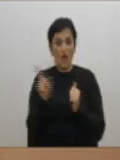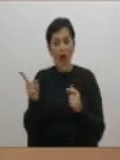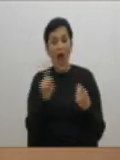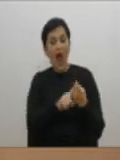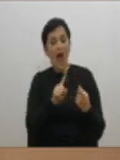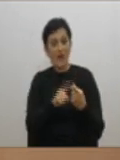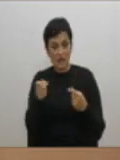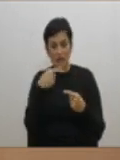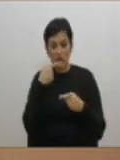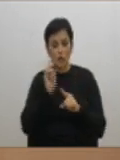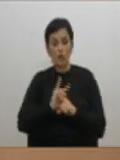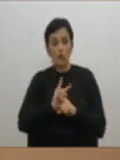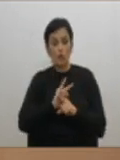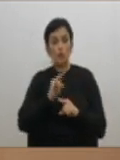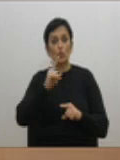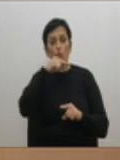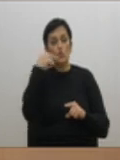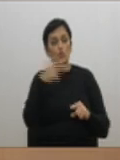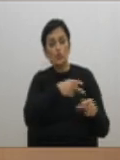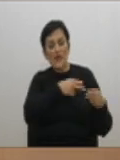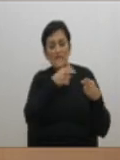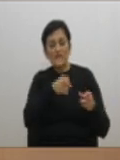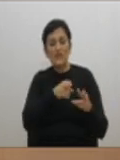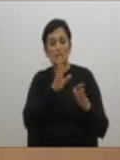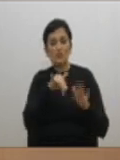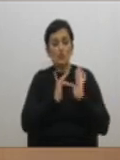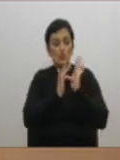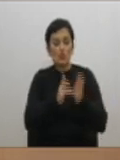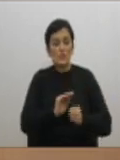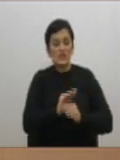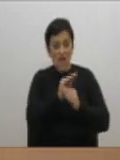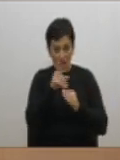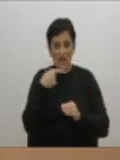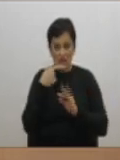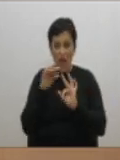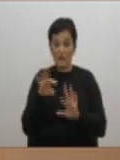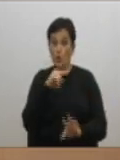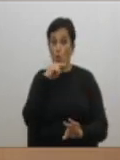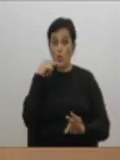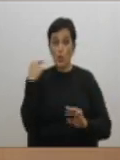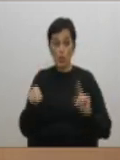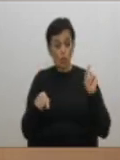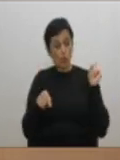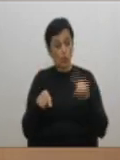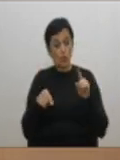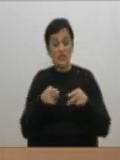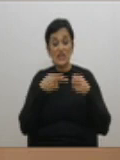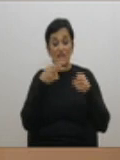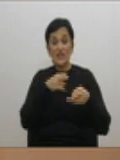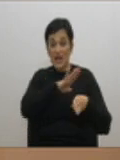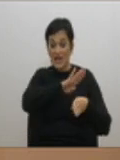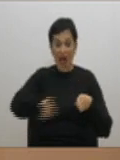რუსეთიდან შემოსულ ვიზიტორებთან, თუნდაც ტურიზმის ზრდას, აქაც გეტყვით, რომ რუსეთიდან შემოსული ვიზიტორების